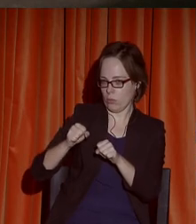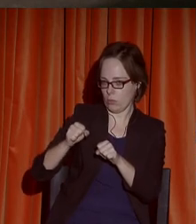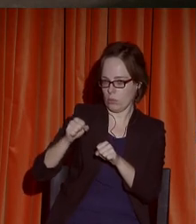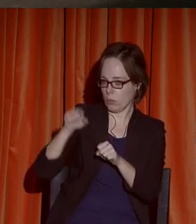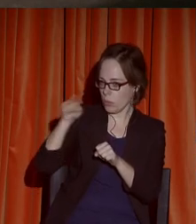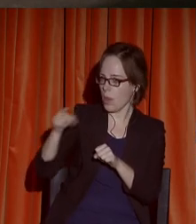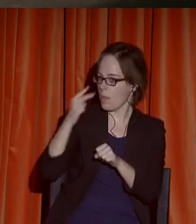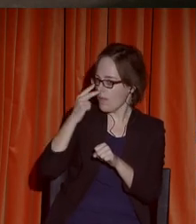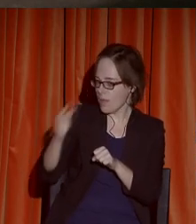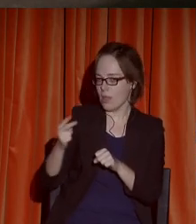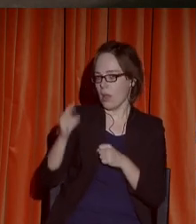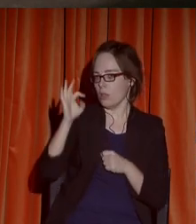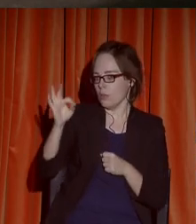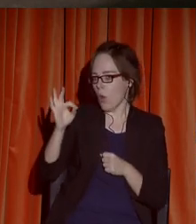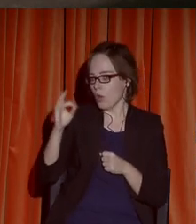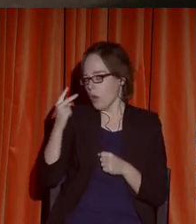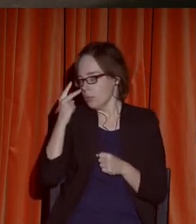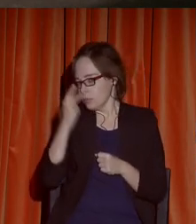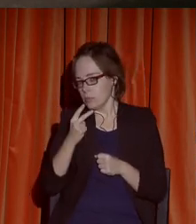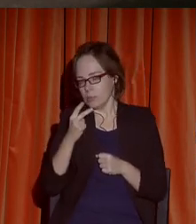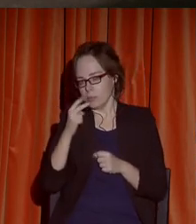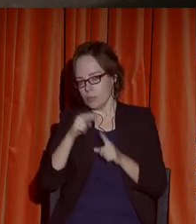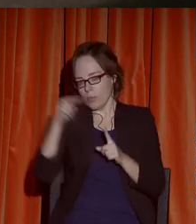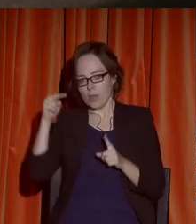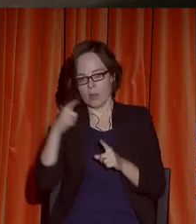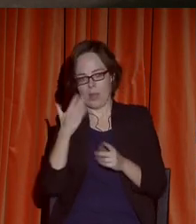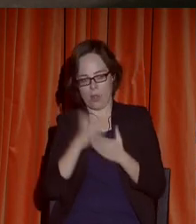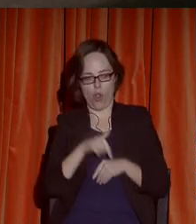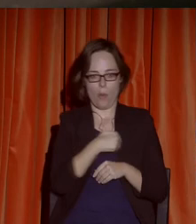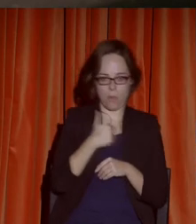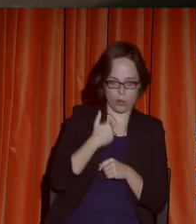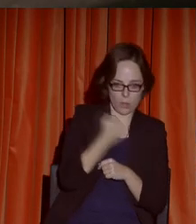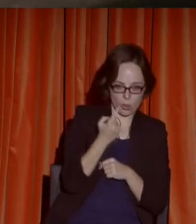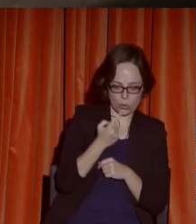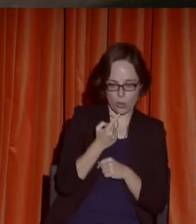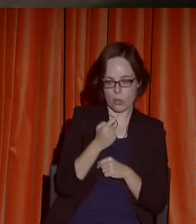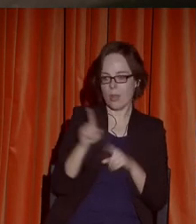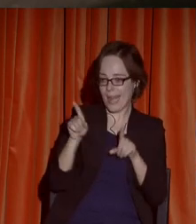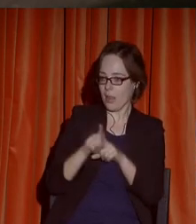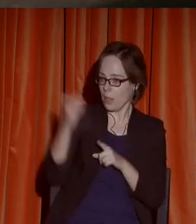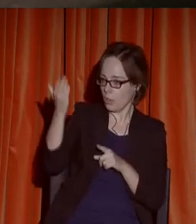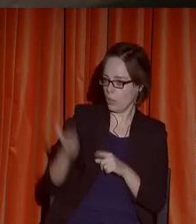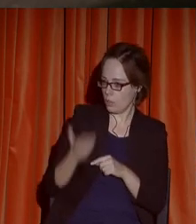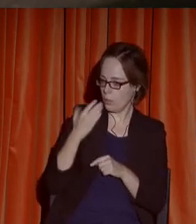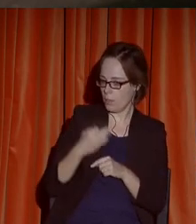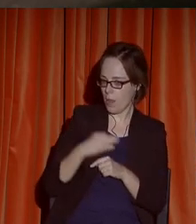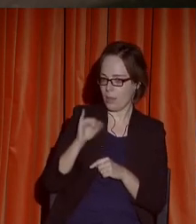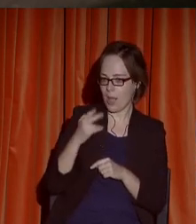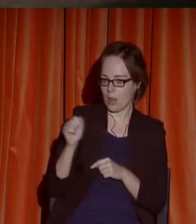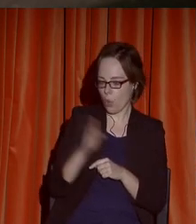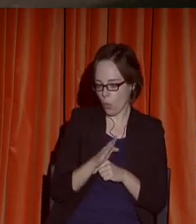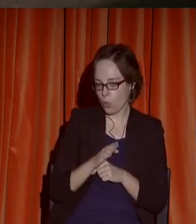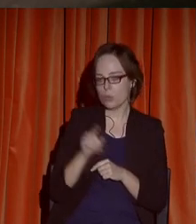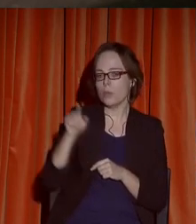tylko tę perspektywę zagrożeń polskich, ale panie Ireneuszu,